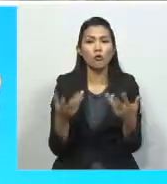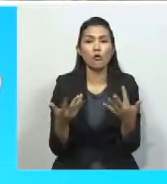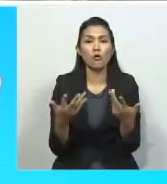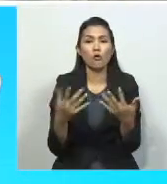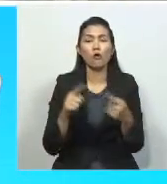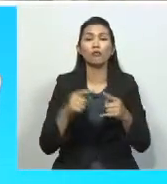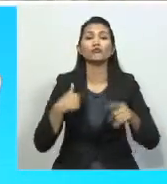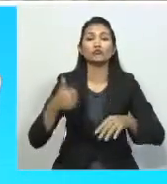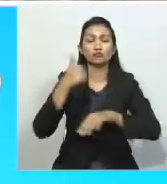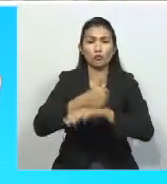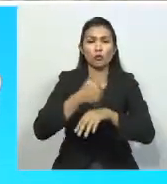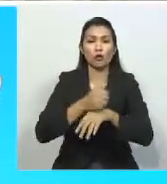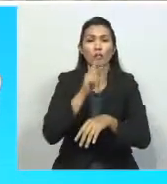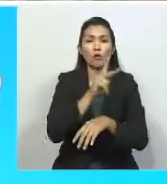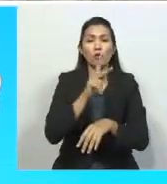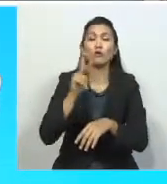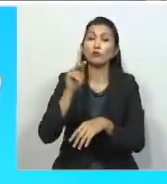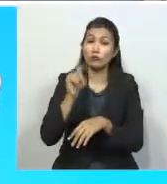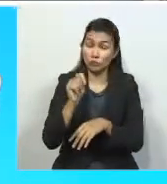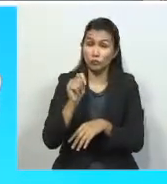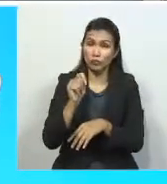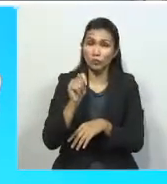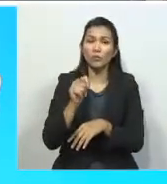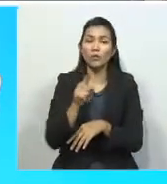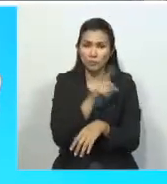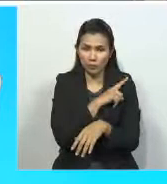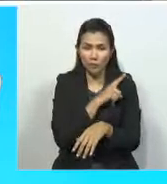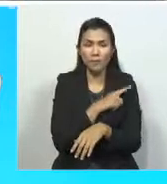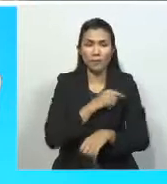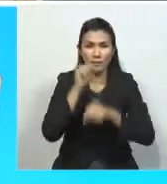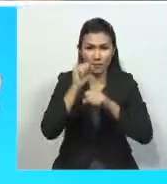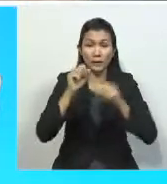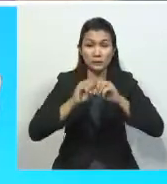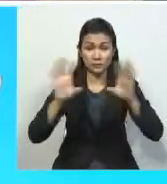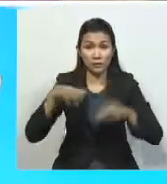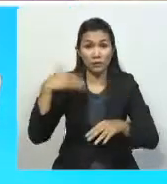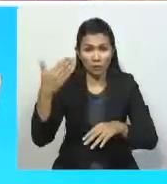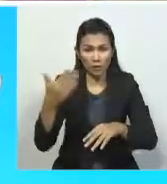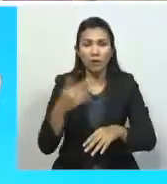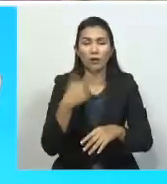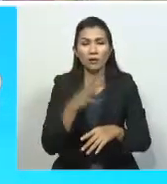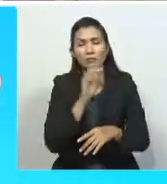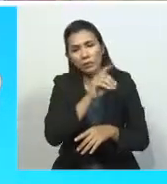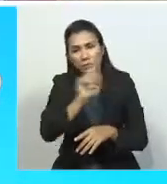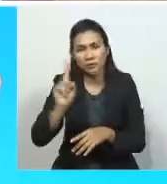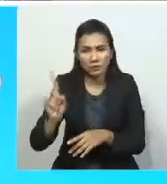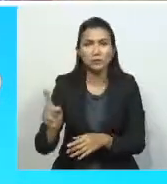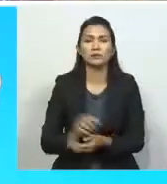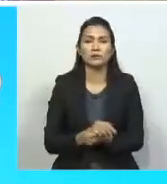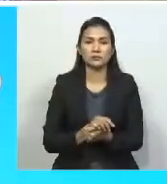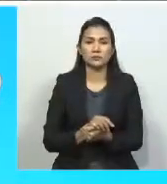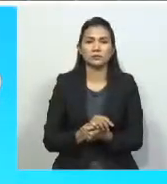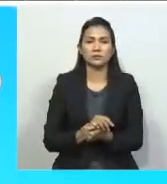วยการสำนักงานกกต.กรุงเทพมหานครนะคะประกาศสถานที่ที่แน่นอนก่อนถึงจะติดป้ายได้นะคะ